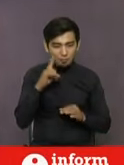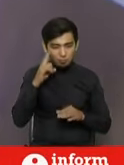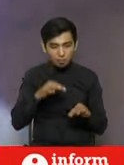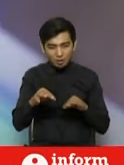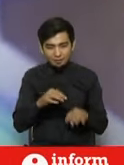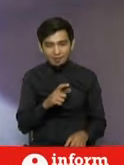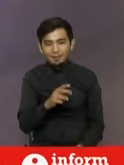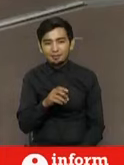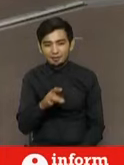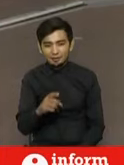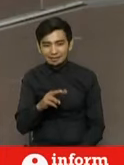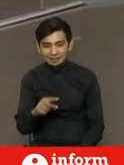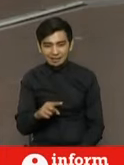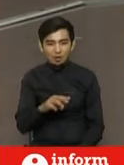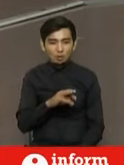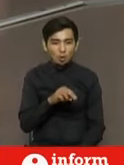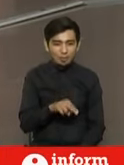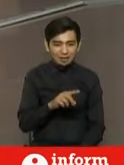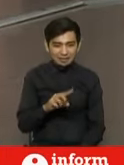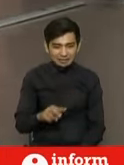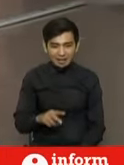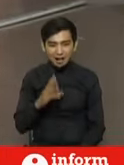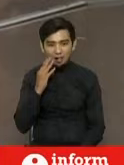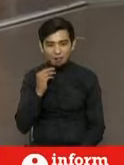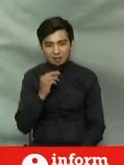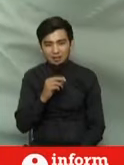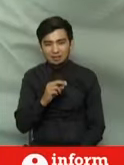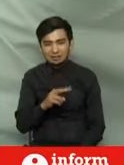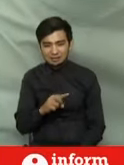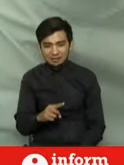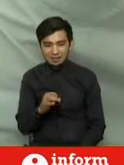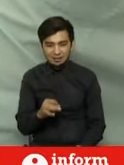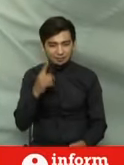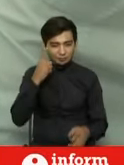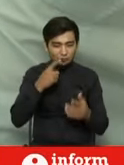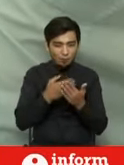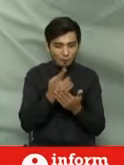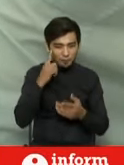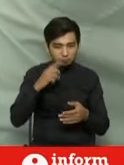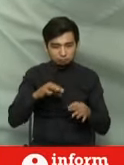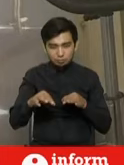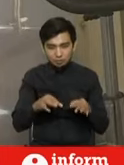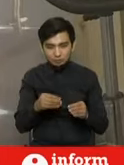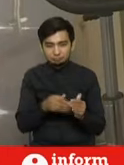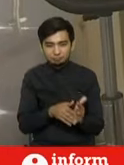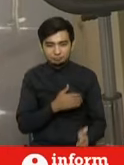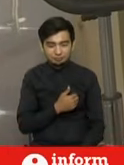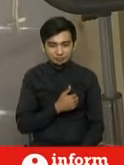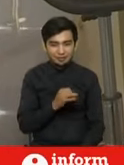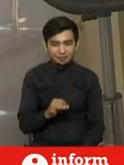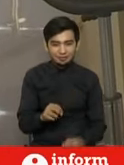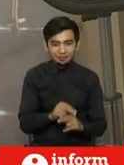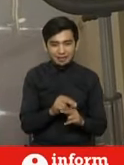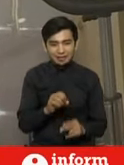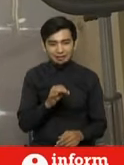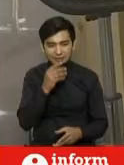kz topq Kidz Кроме того в пилотном режиме планируется внедрить новый проект виртуального репетитора на основе искусственного